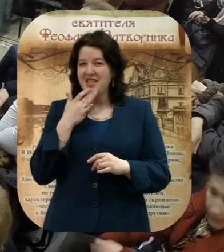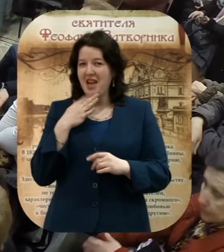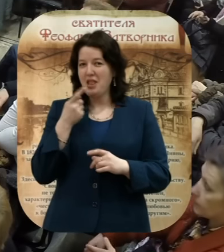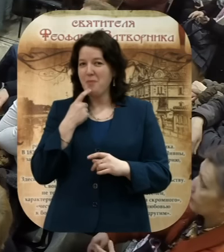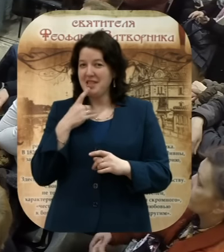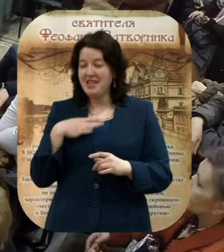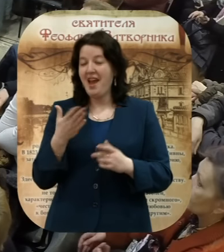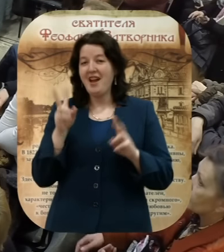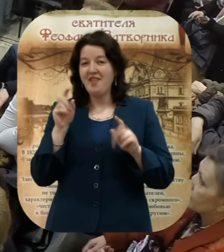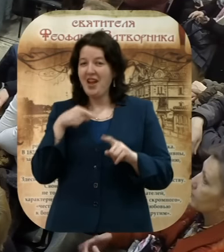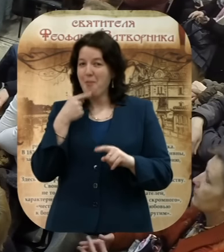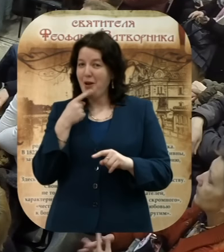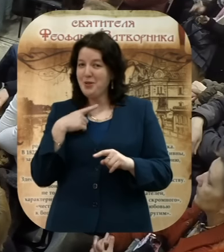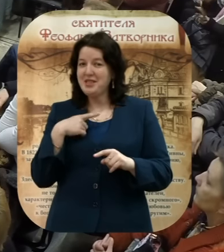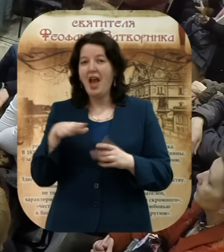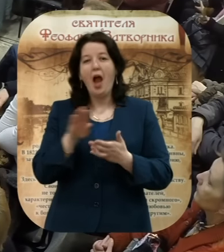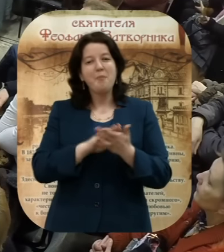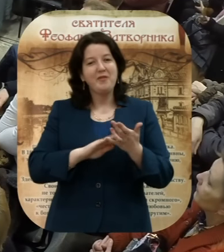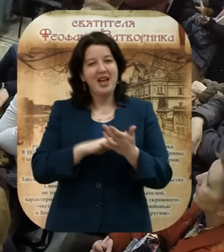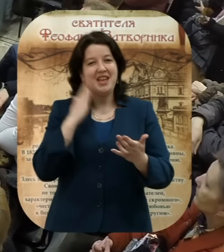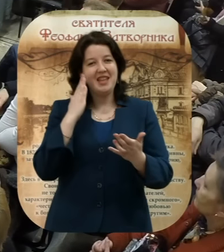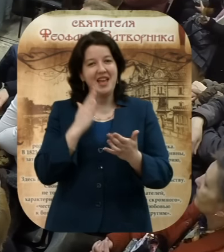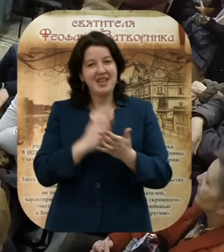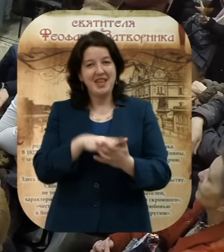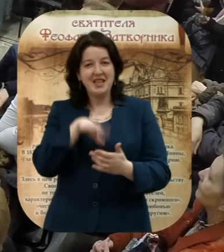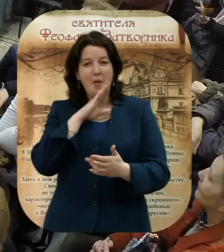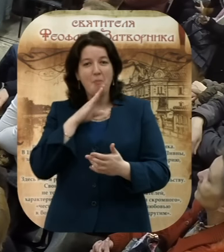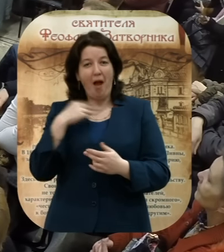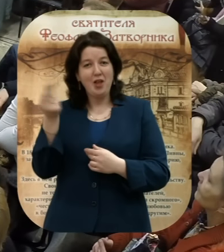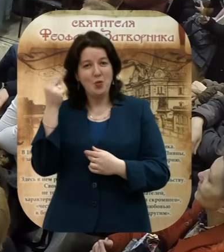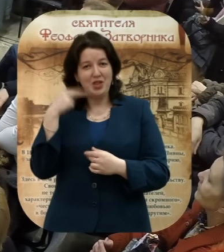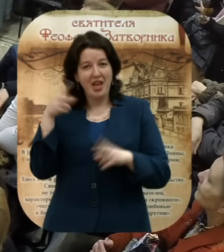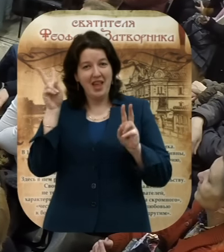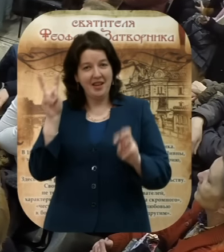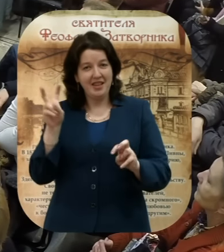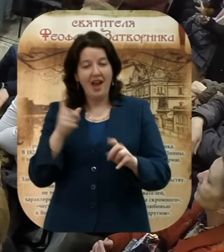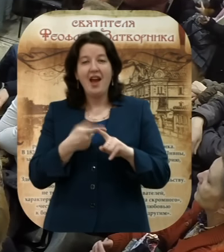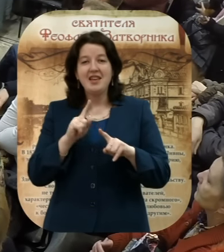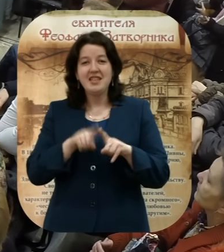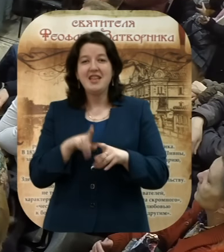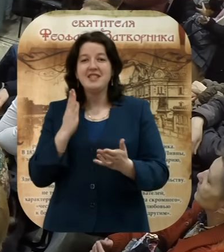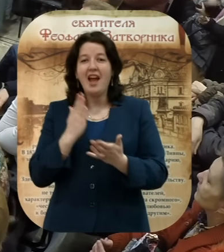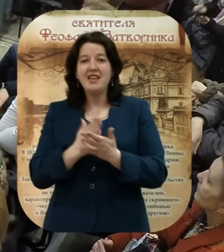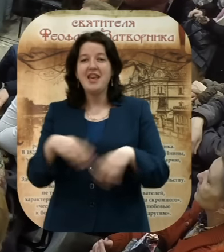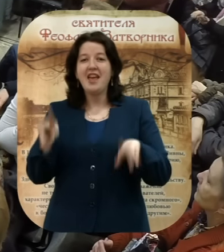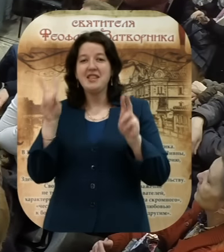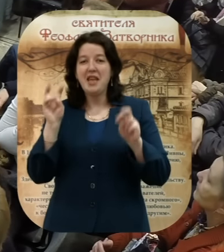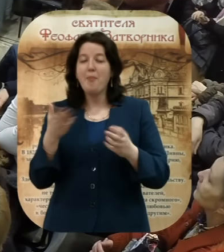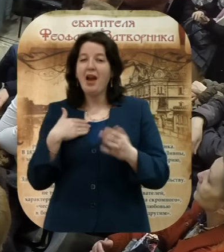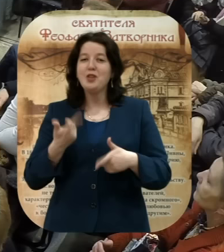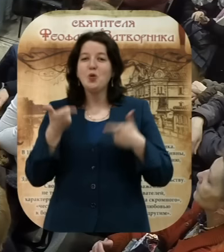мать учения». И поэтому, может быть, и даже такие темы, которые действительно